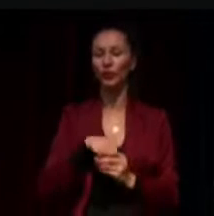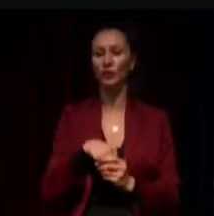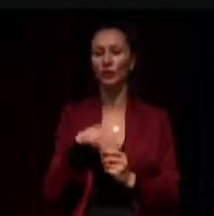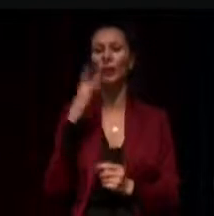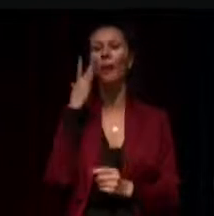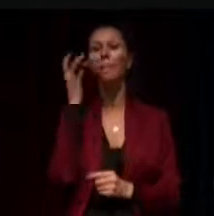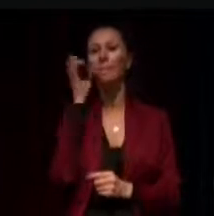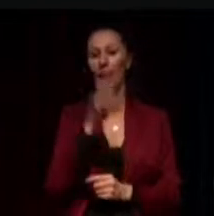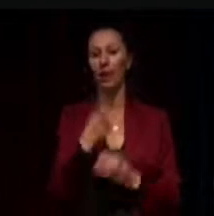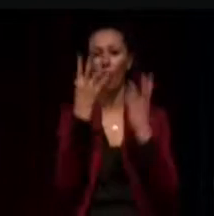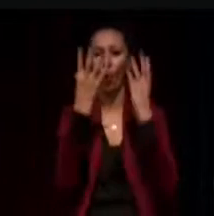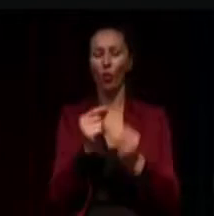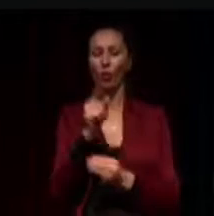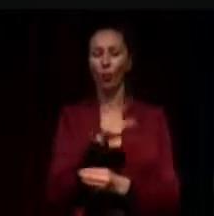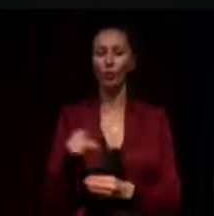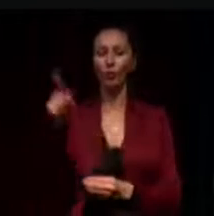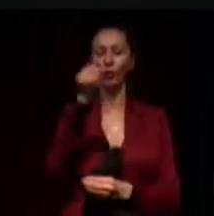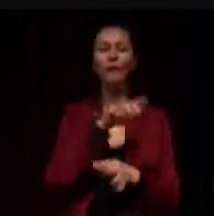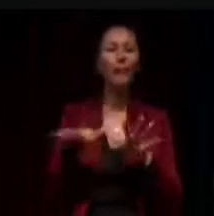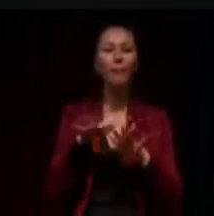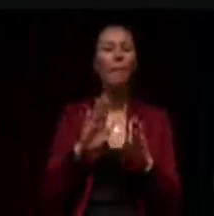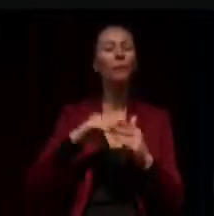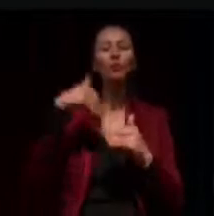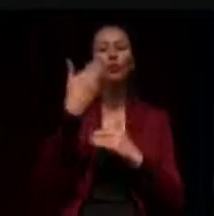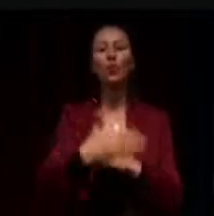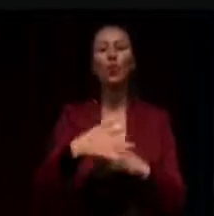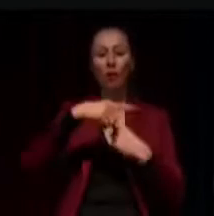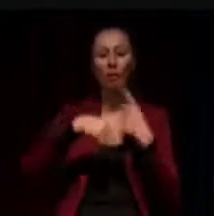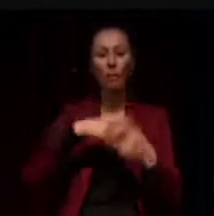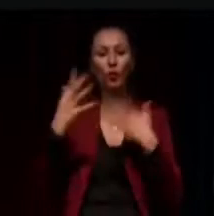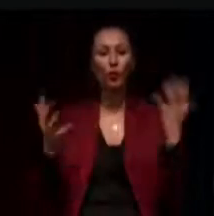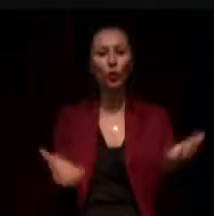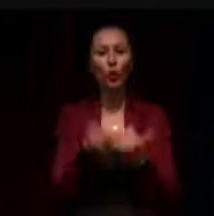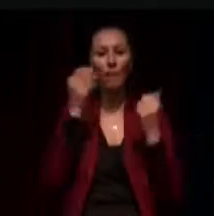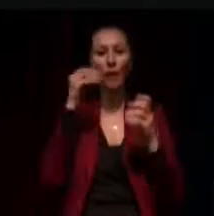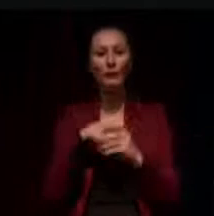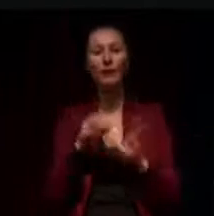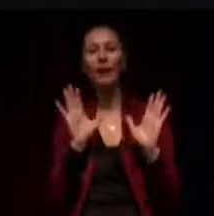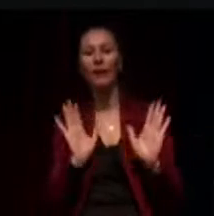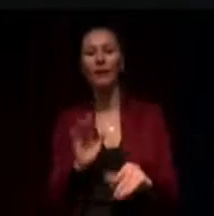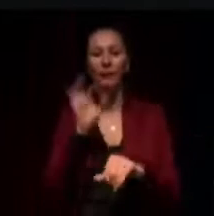Türk milletinde belli bir bilinç oluştu. Deprem sonrasında müdahale ve kurtarma oldukça